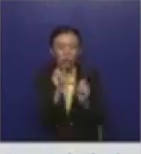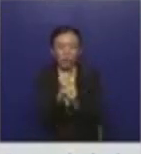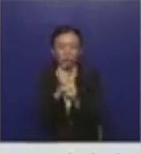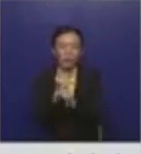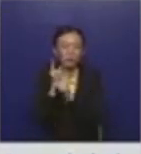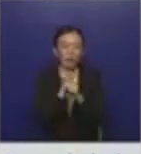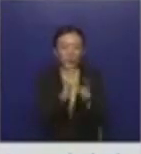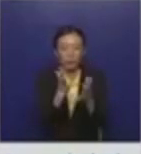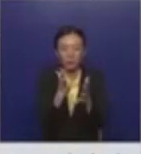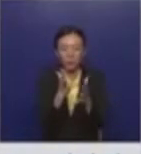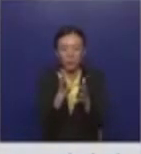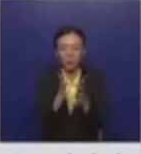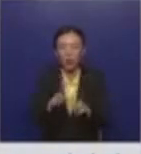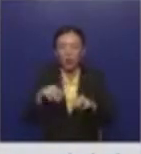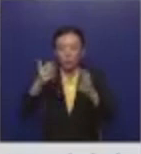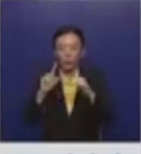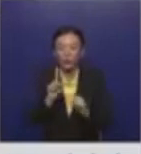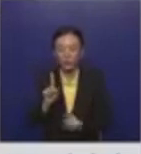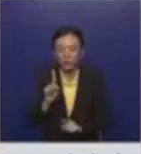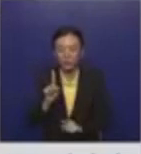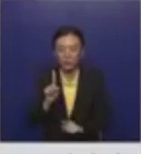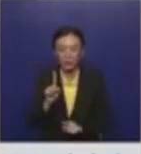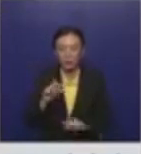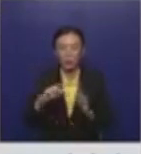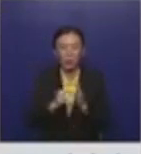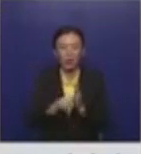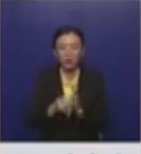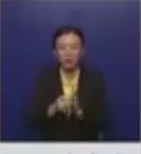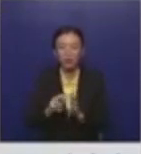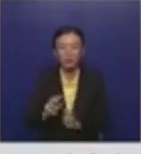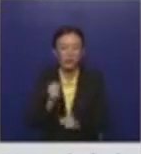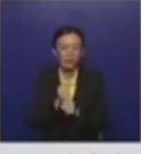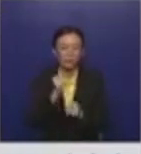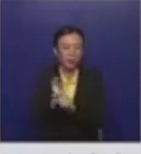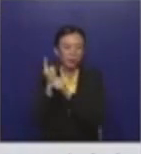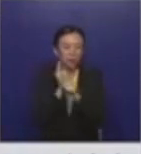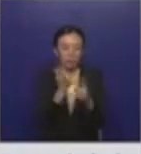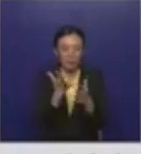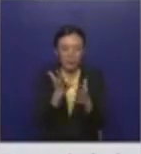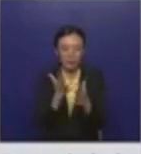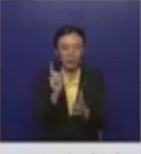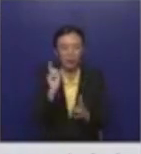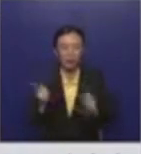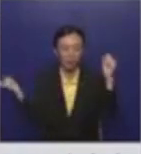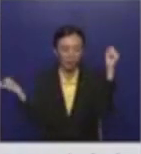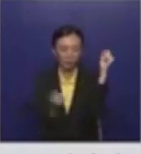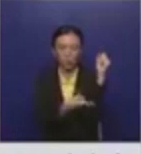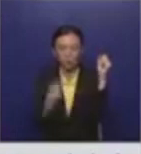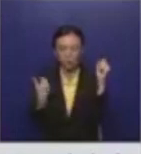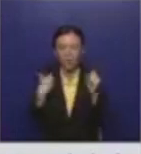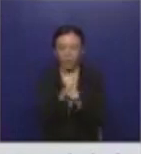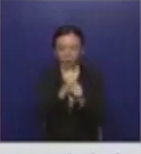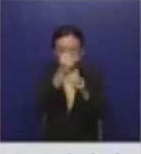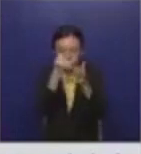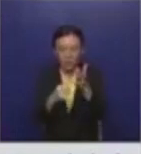คหนึ่งให้ถือเป็นการฝ่าฝืนหรือไม่ปฏิบัติอันเป็นความผิดและต้องระวางโทษ